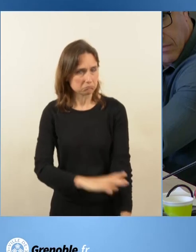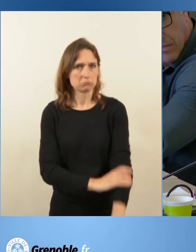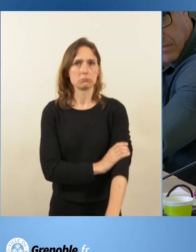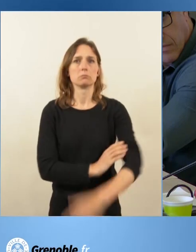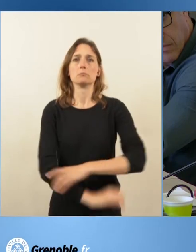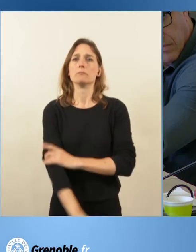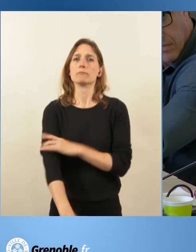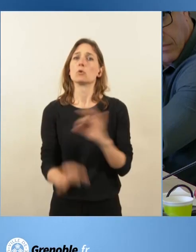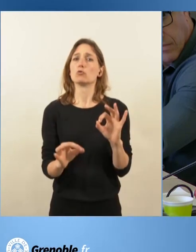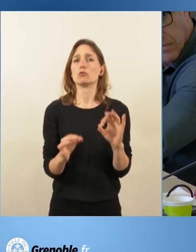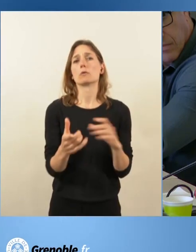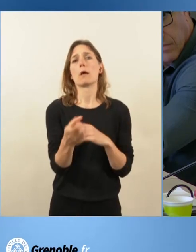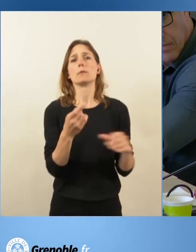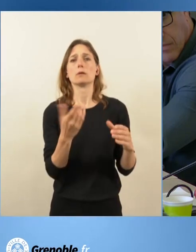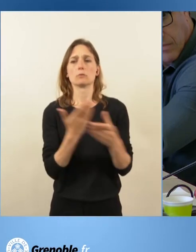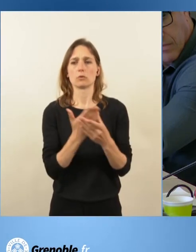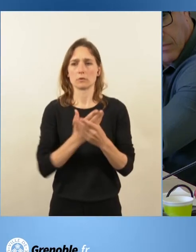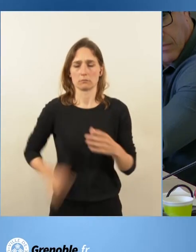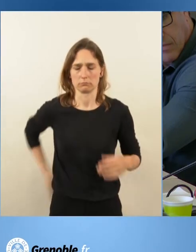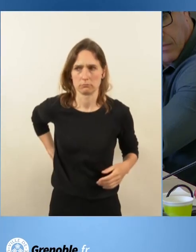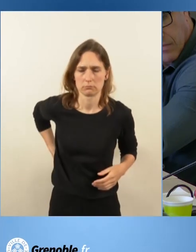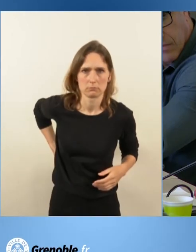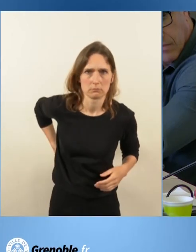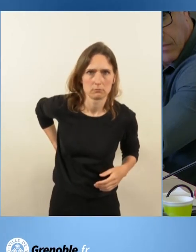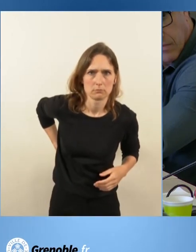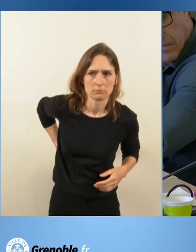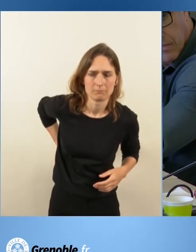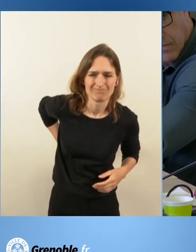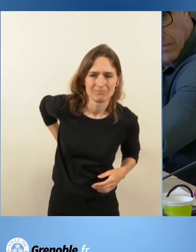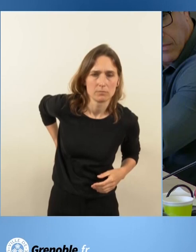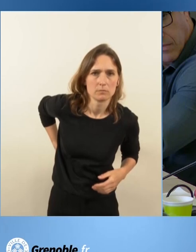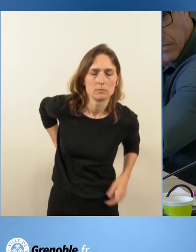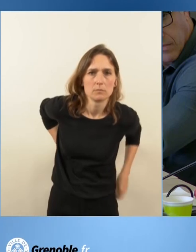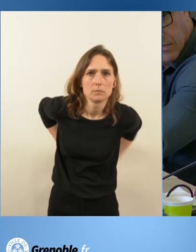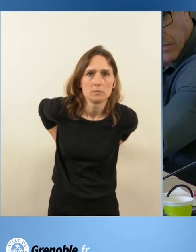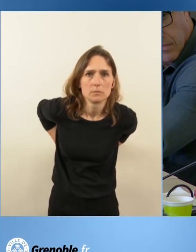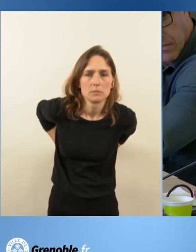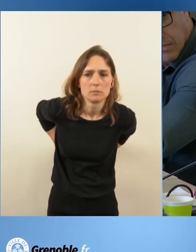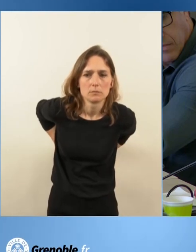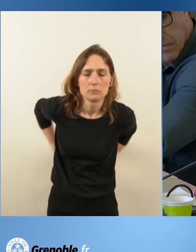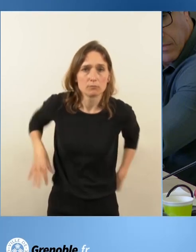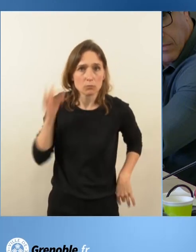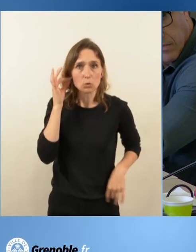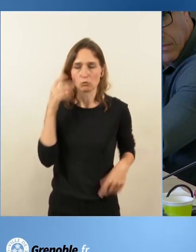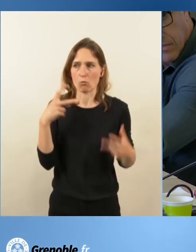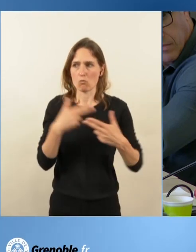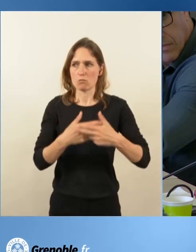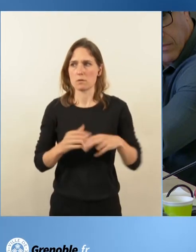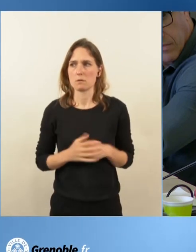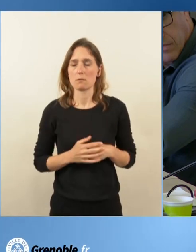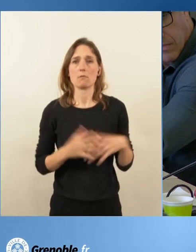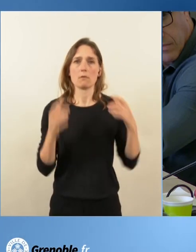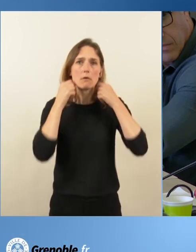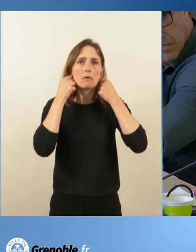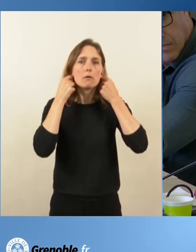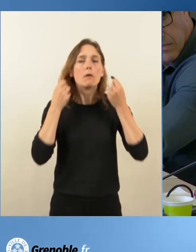du dossier de presse il y a d'un peu moins d'un an sur la politique culturelle 2022-2026 le Conservatoire adopte le projet d'établissement